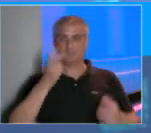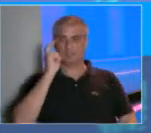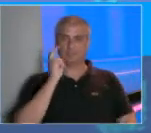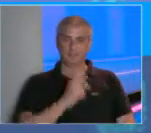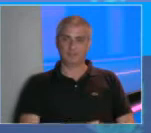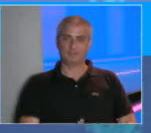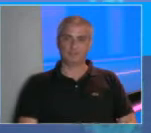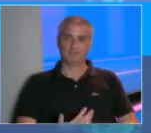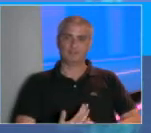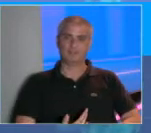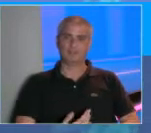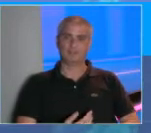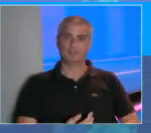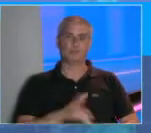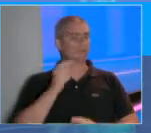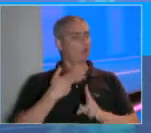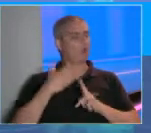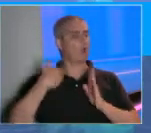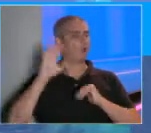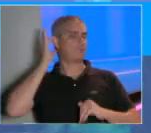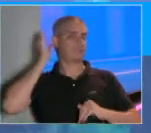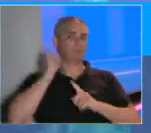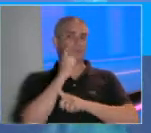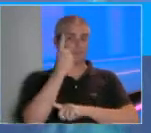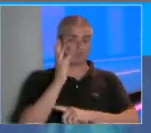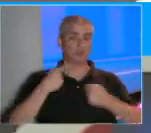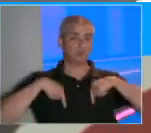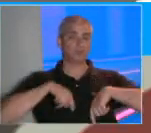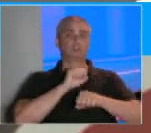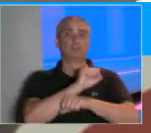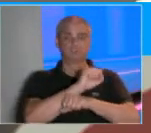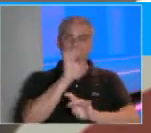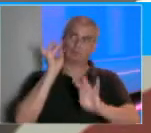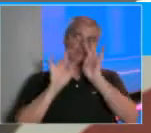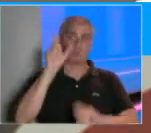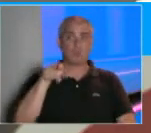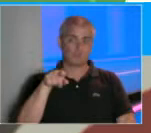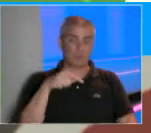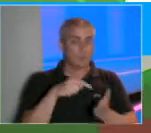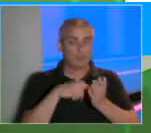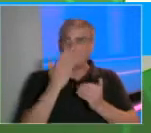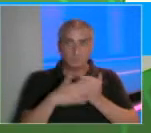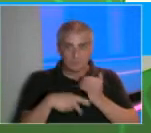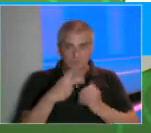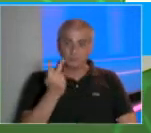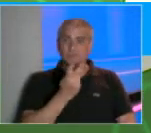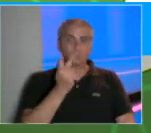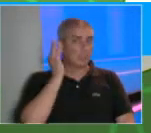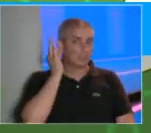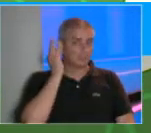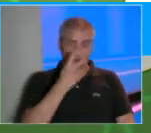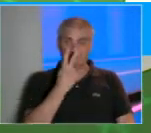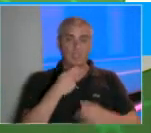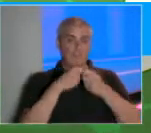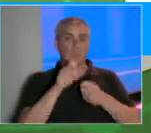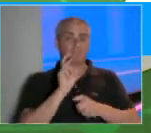שגנץ מתפאר על זה שיהיה נשים, ייצוג נשים מאוד גבוה. יושב ראש האופוזיציה תוקף אותו, כי בסופו של דבר שתי